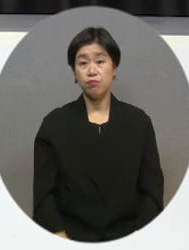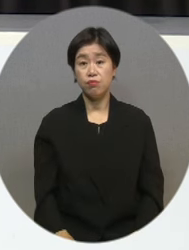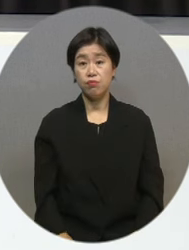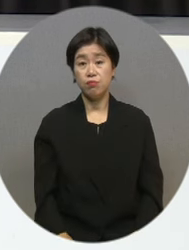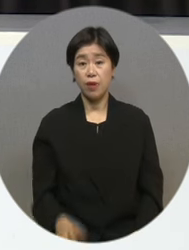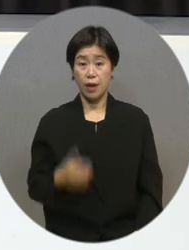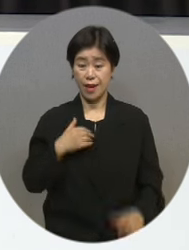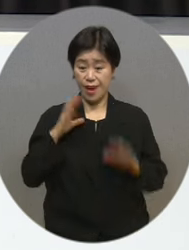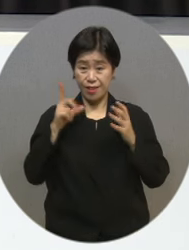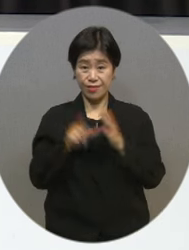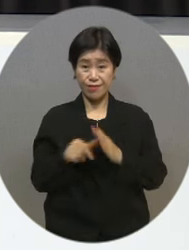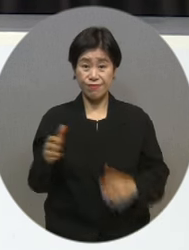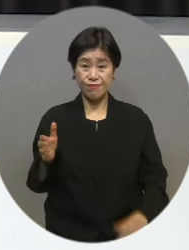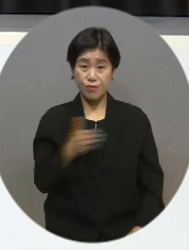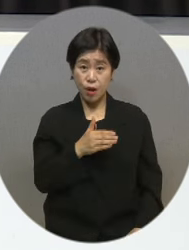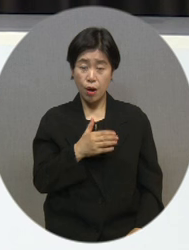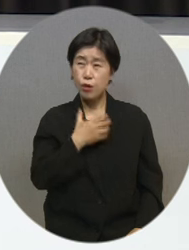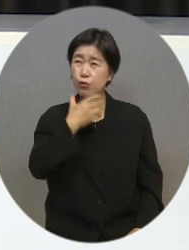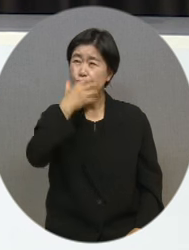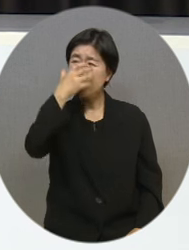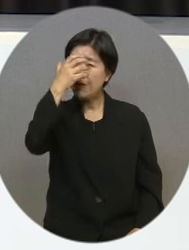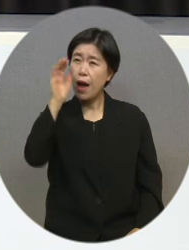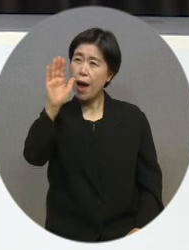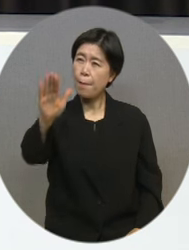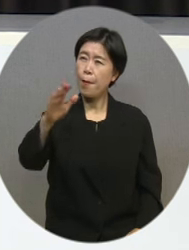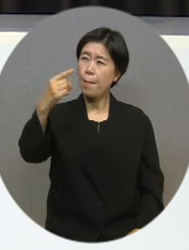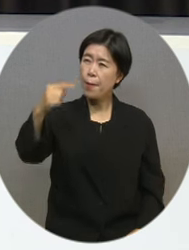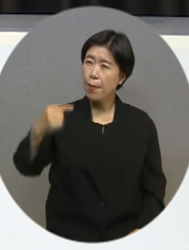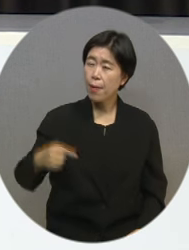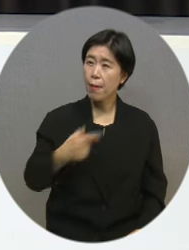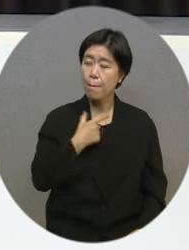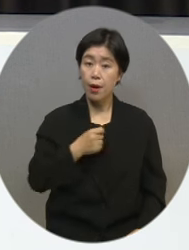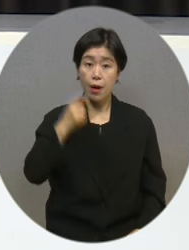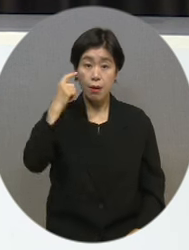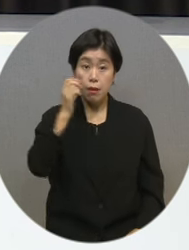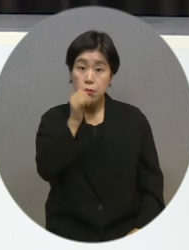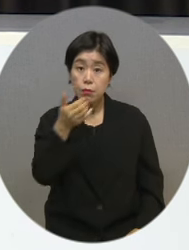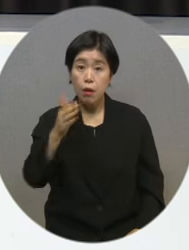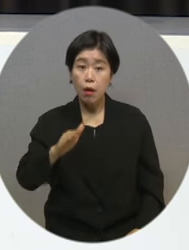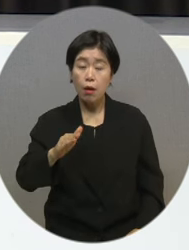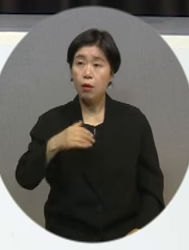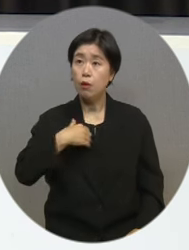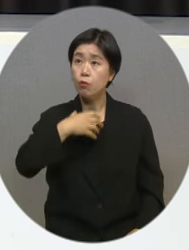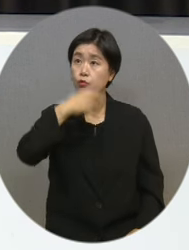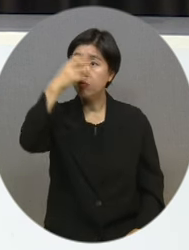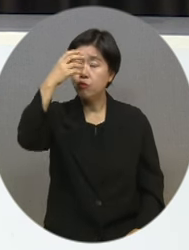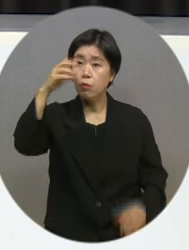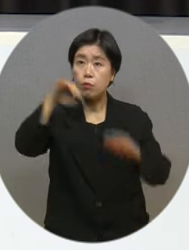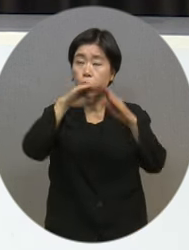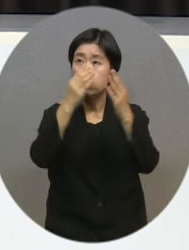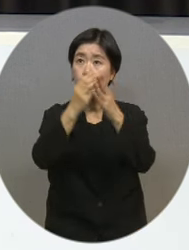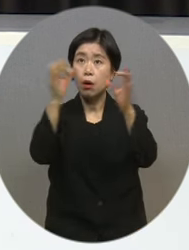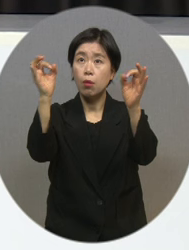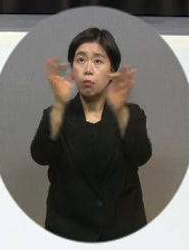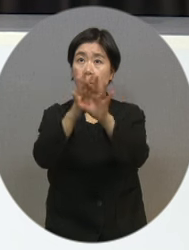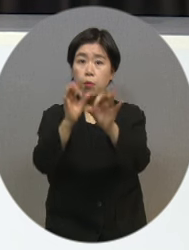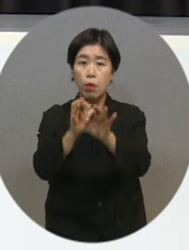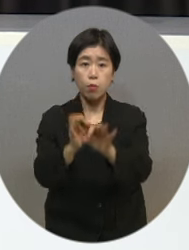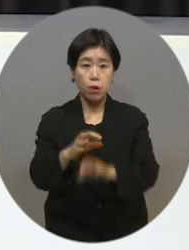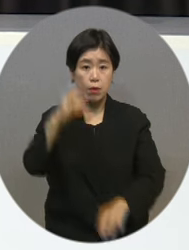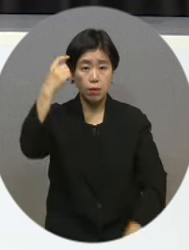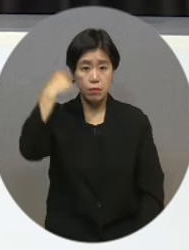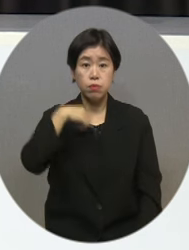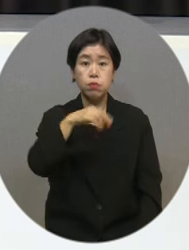적에 꿈을 많이 갖잖아요. 근데, 꿈을 이렇게 가질 수 없는, 그러니까 아무것도 할수 없겠다.